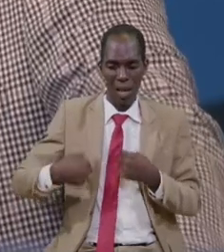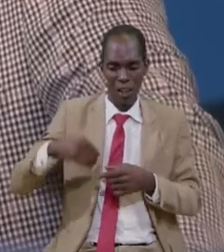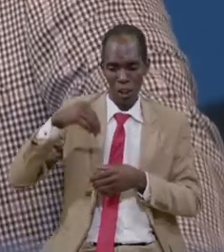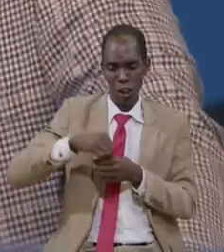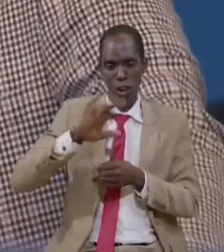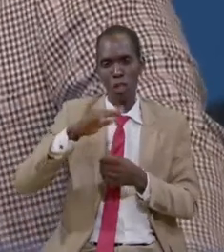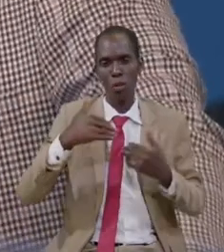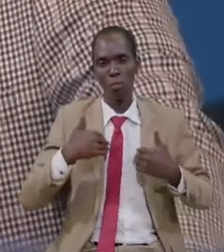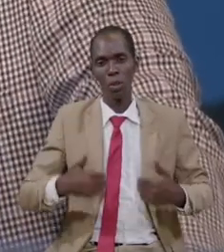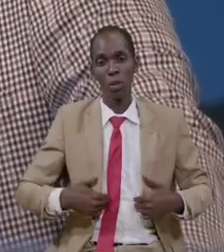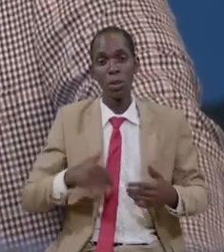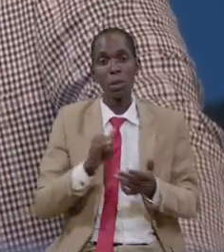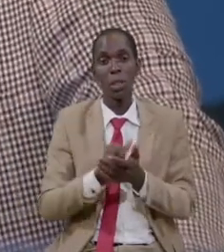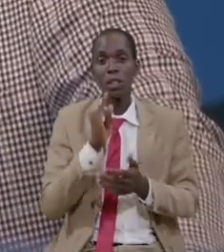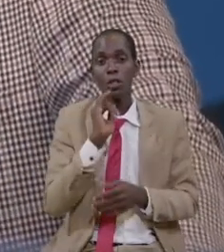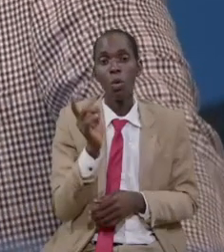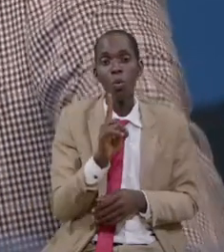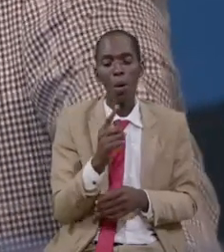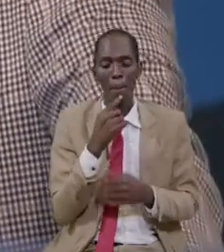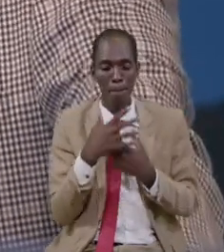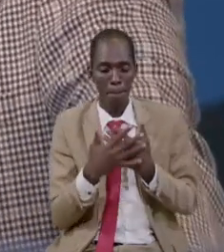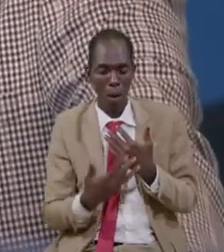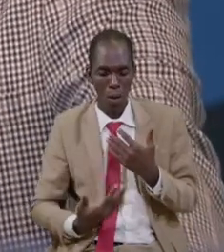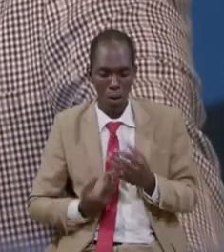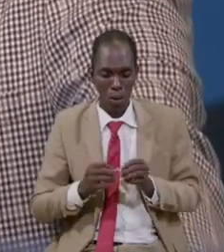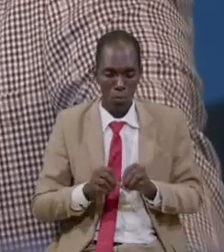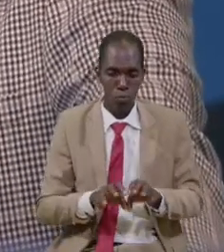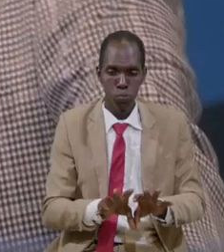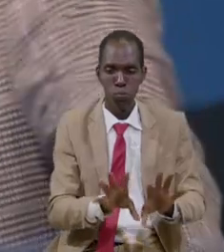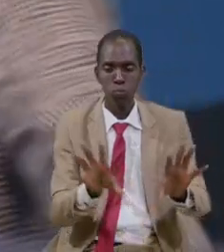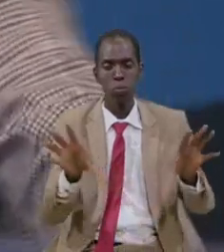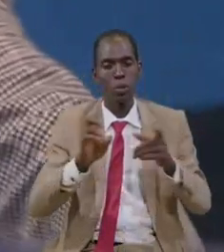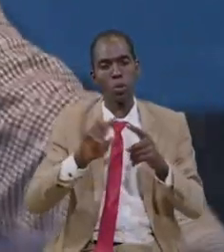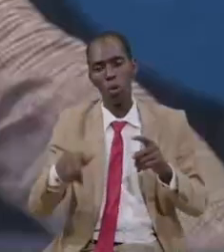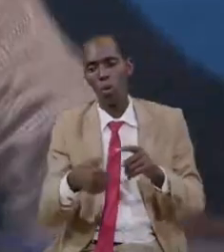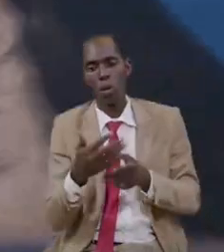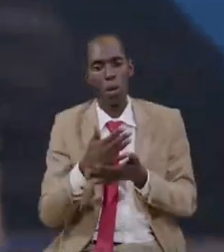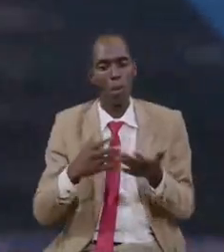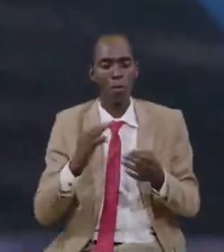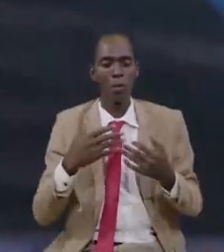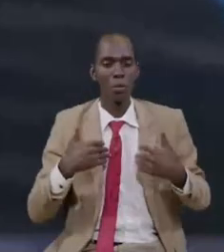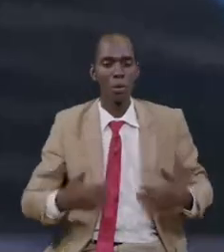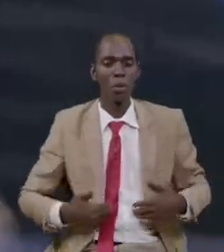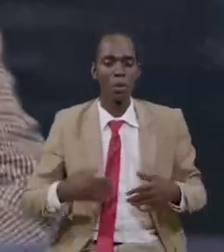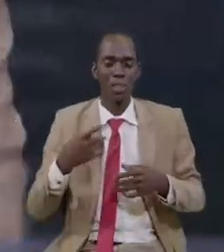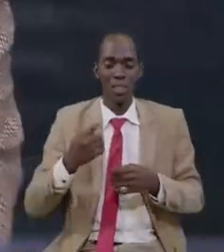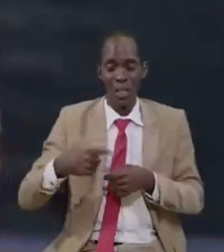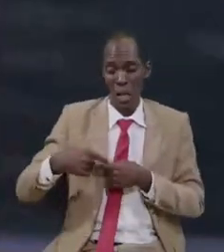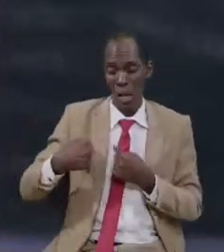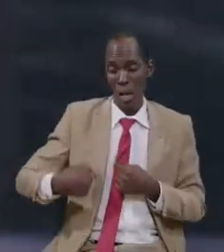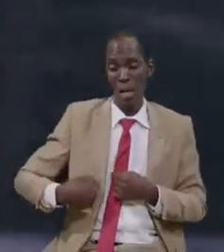le centre où le sang circule pour les autres parties, organes de ton corps. Quand le cœur est